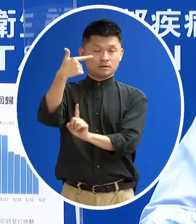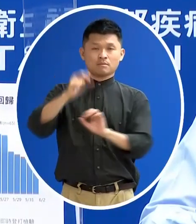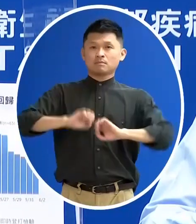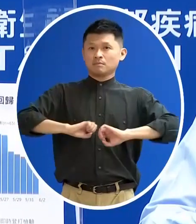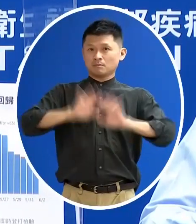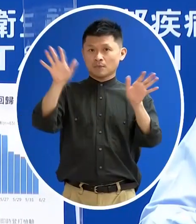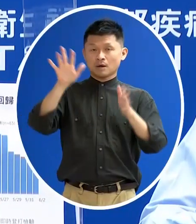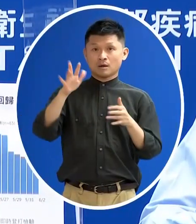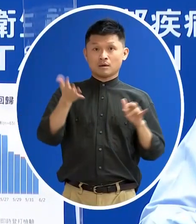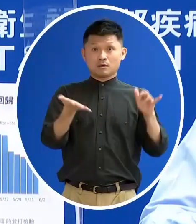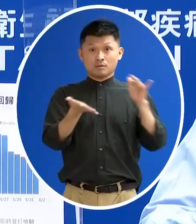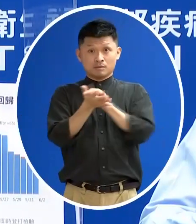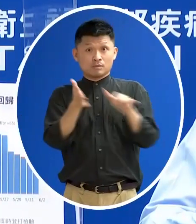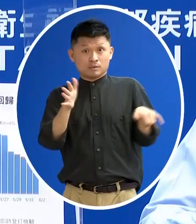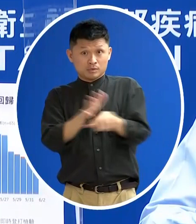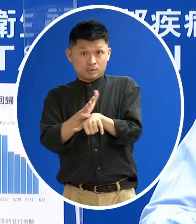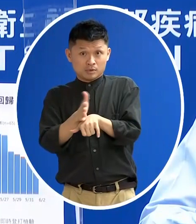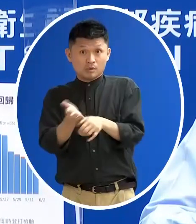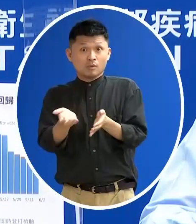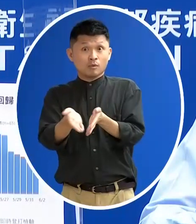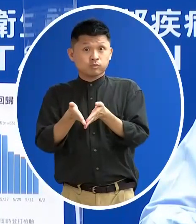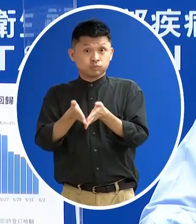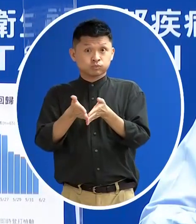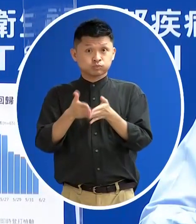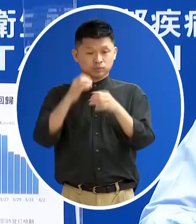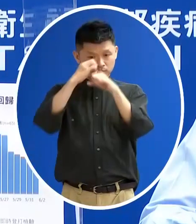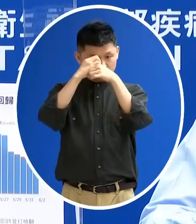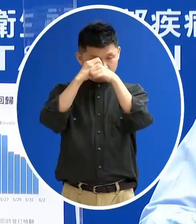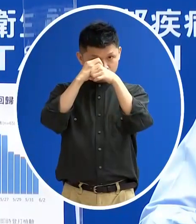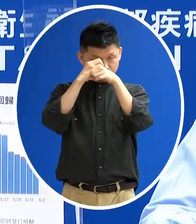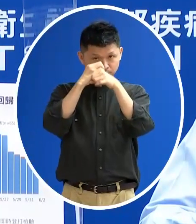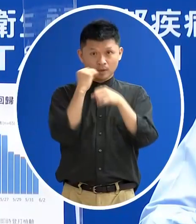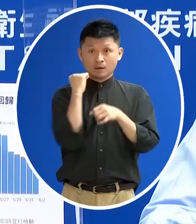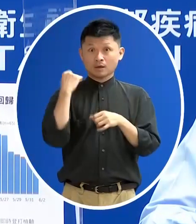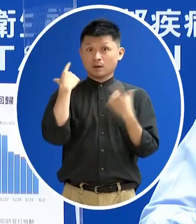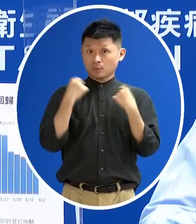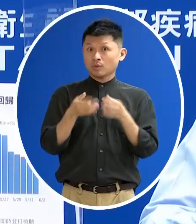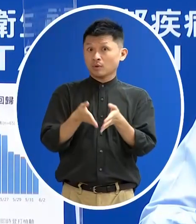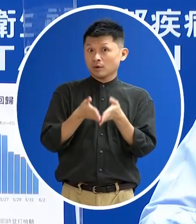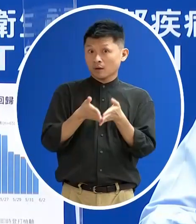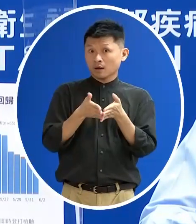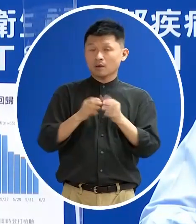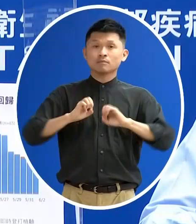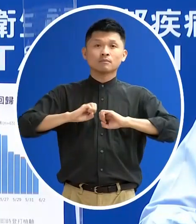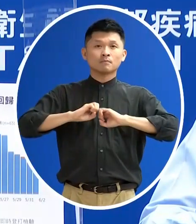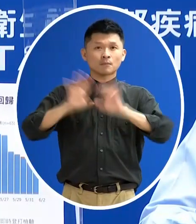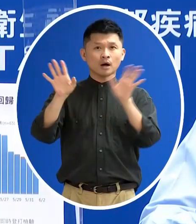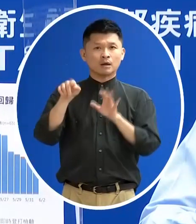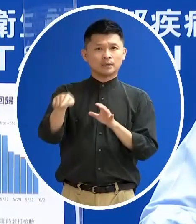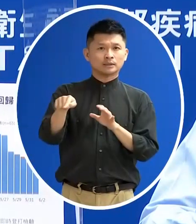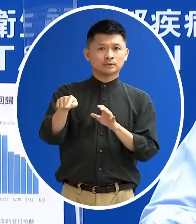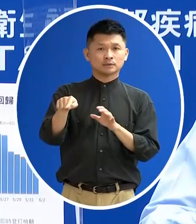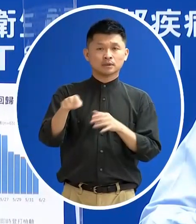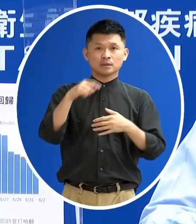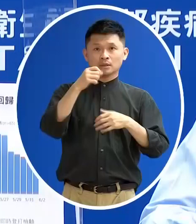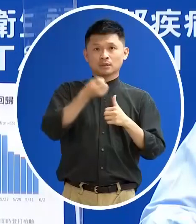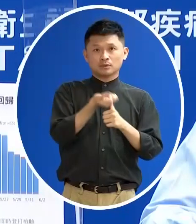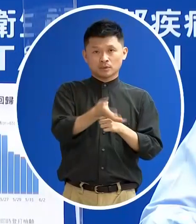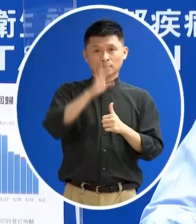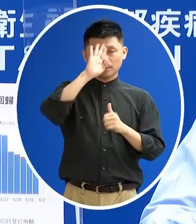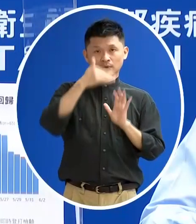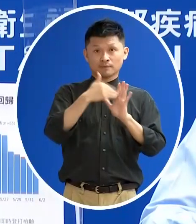公告入境旅客接受 COVID-19 抗原快筛。那这个公告已经违反了传染病防治法